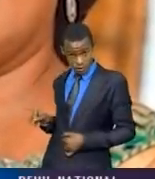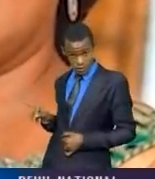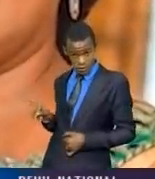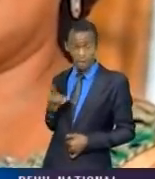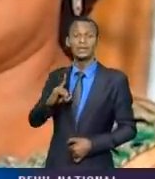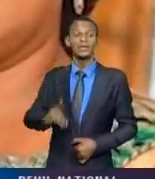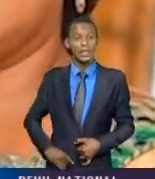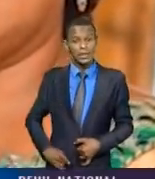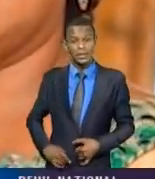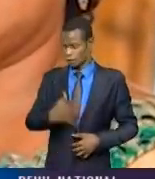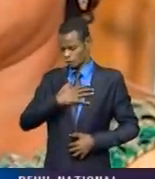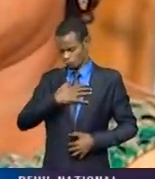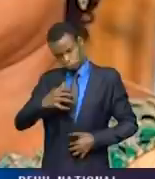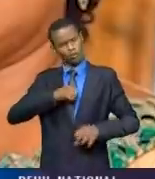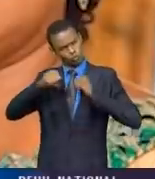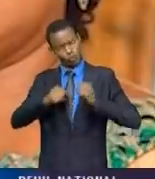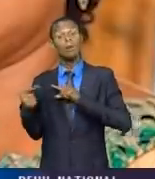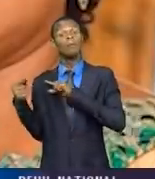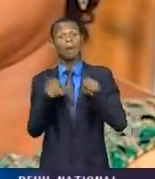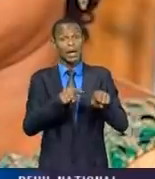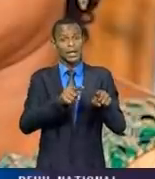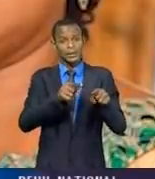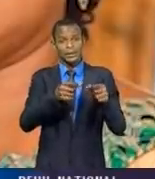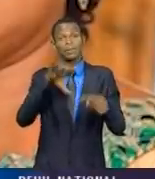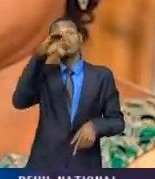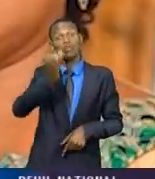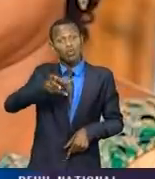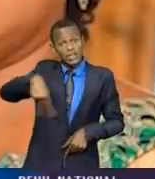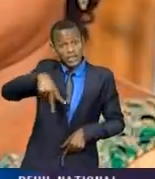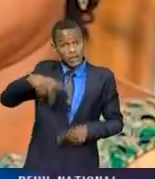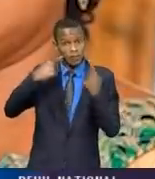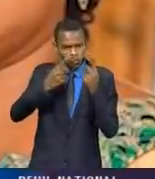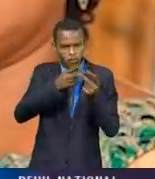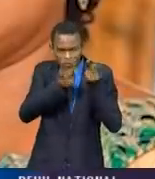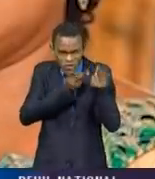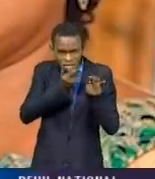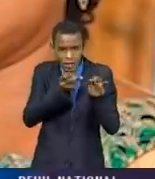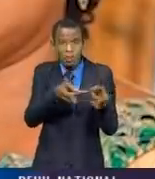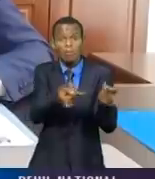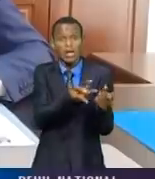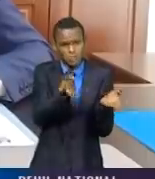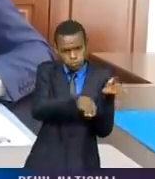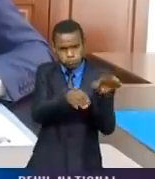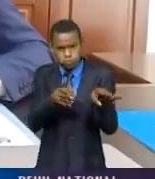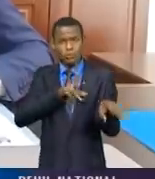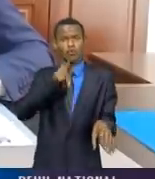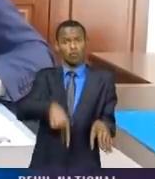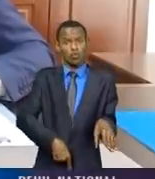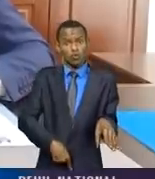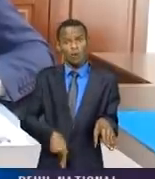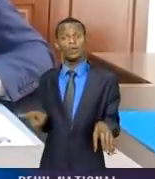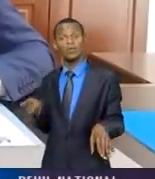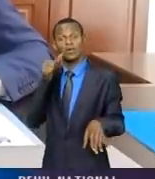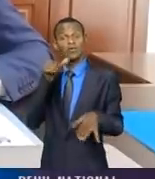visiter là où était l'intérêt de présents vous me citer dans l'église l'interdît